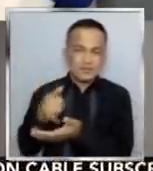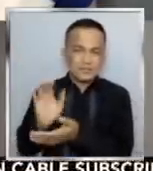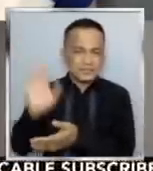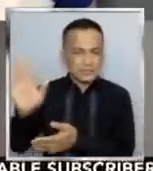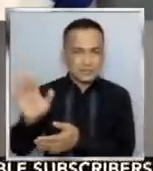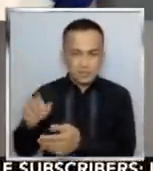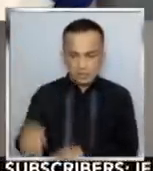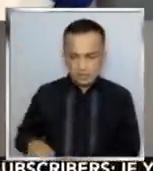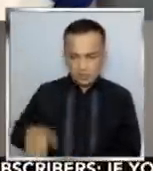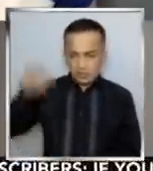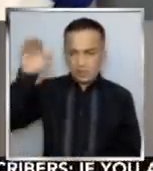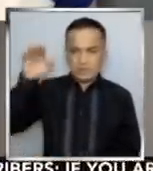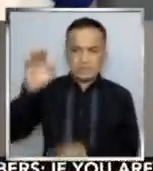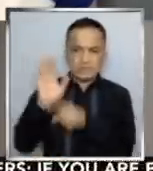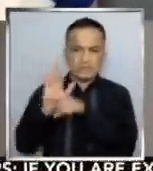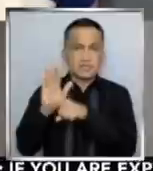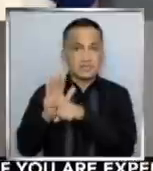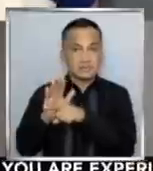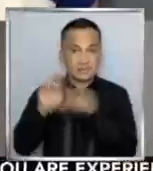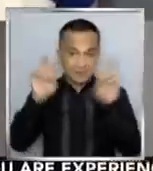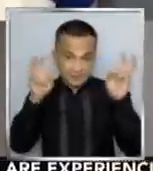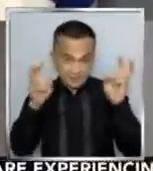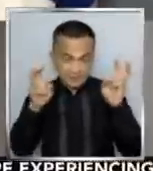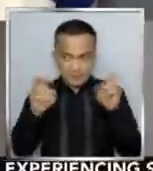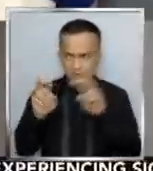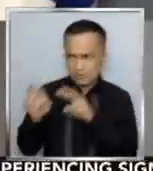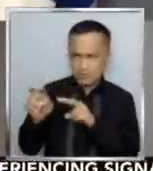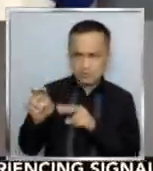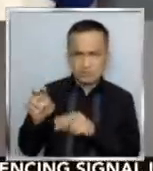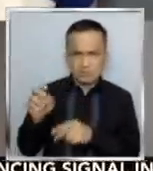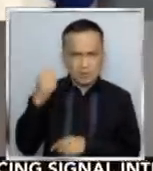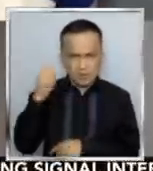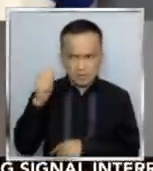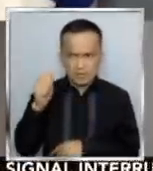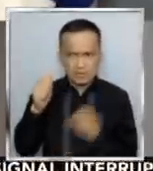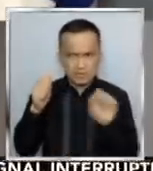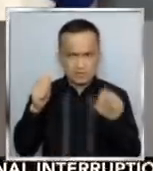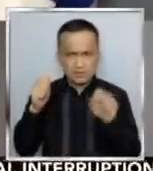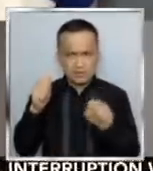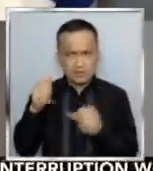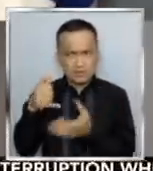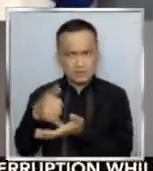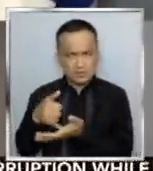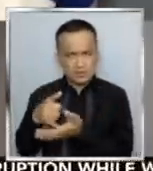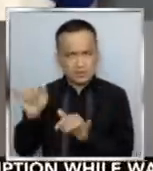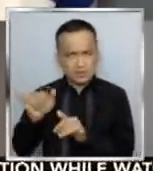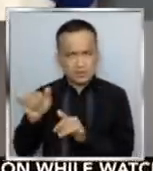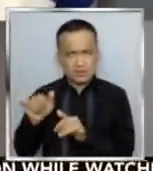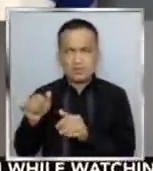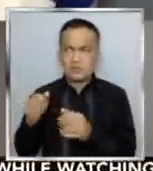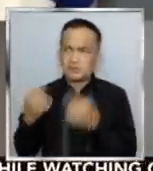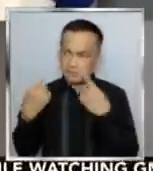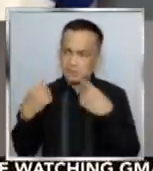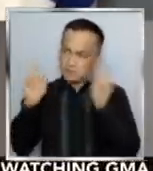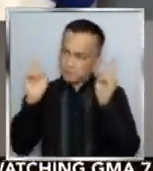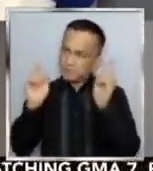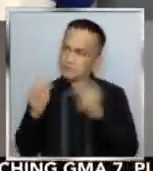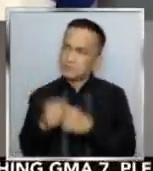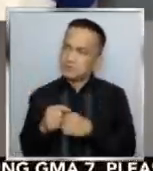negative yung connotation eh. Pero nakita ko yung mga tita ko, parang oo nga naman, trophy sila, like well-achieved, they did well for